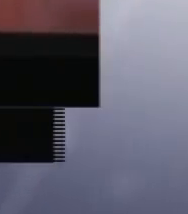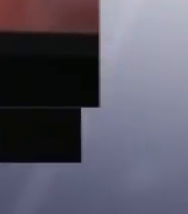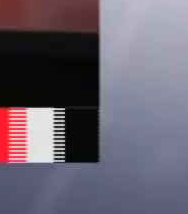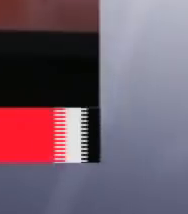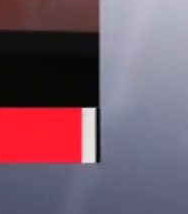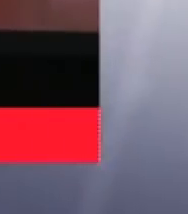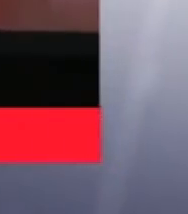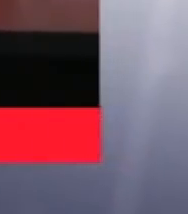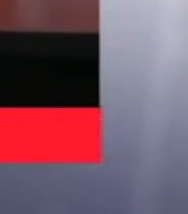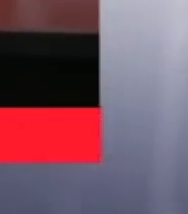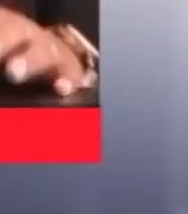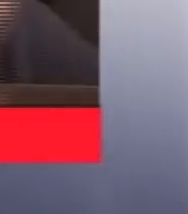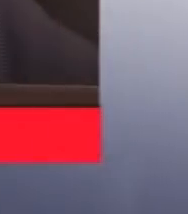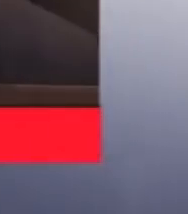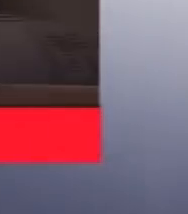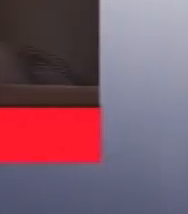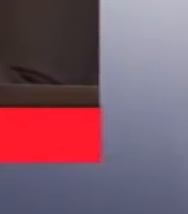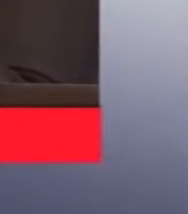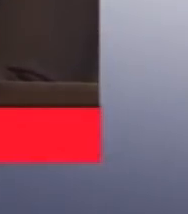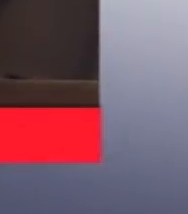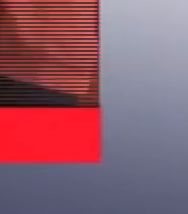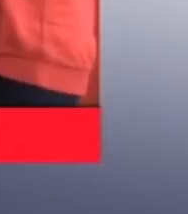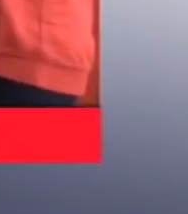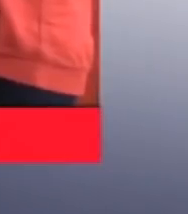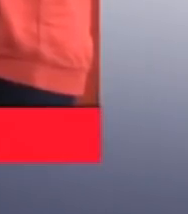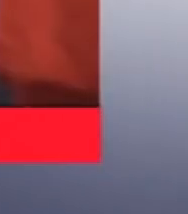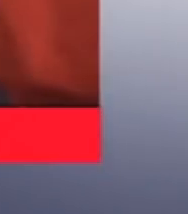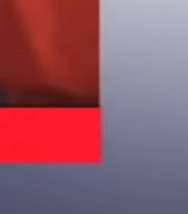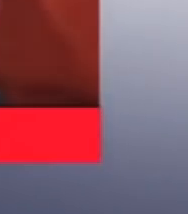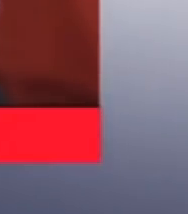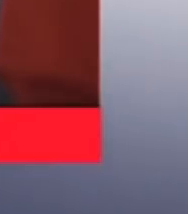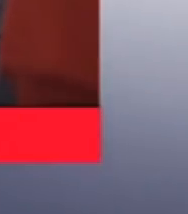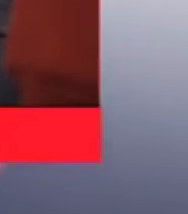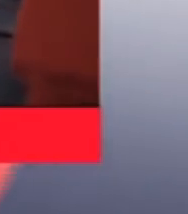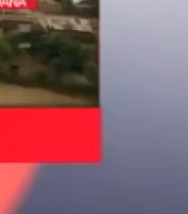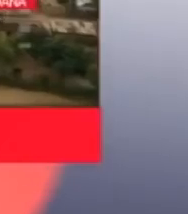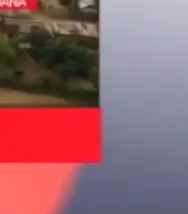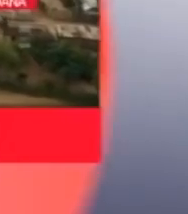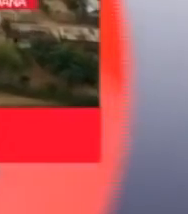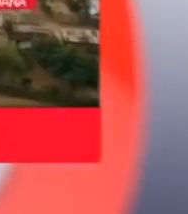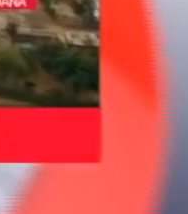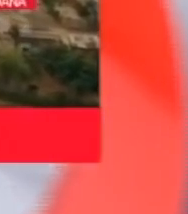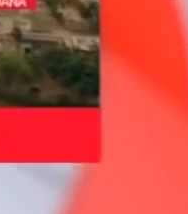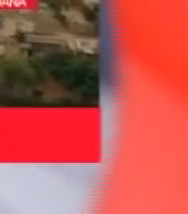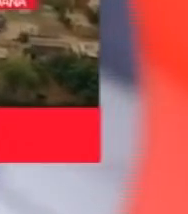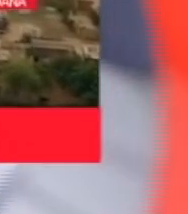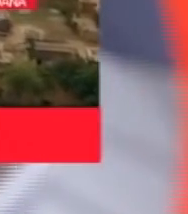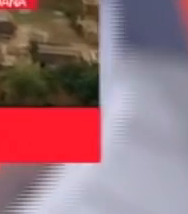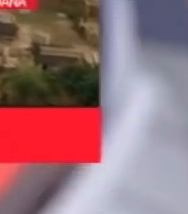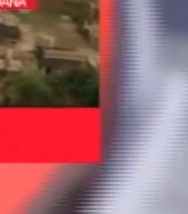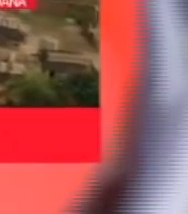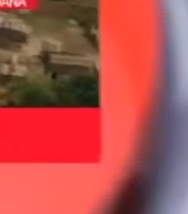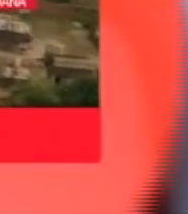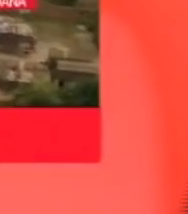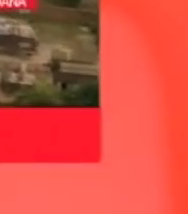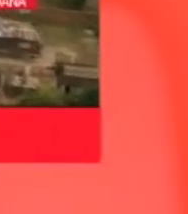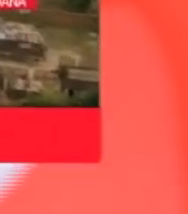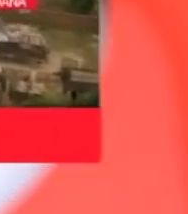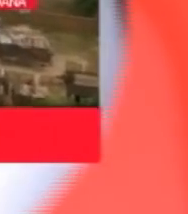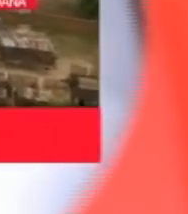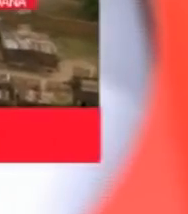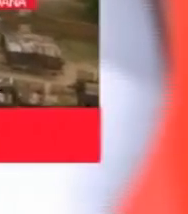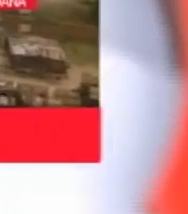Vitanjoan ni fifanarana mpiaramiasa amin'ny fanamboarana fantsona lehibe afaka mamatsy rano na pipeline any amin'ny distrika